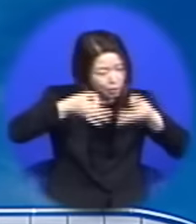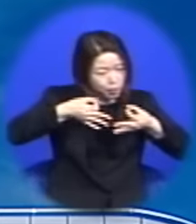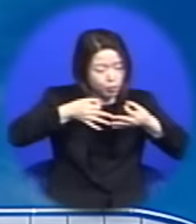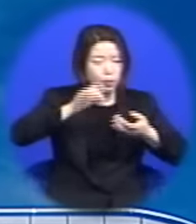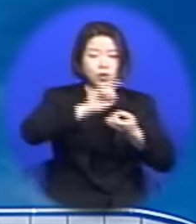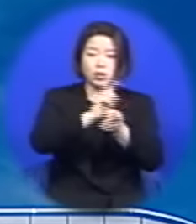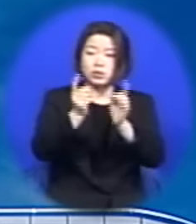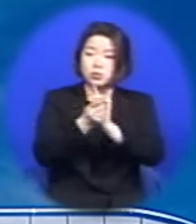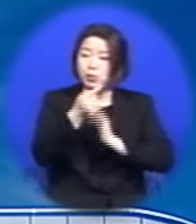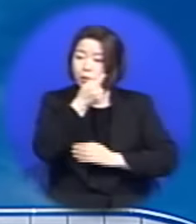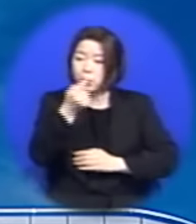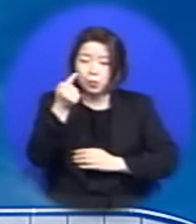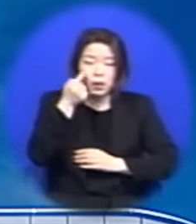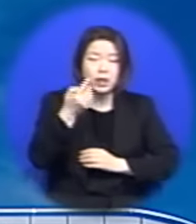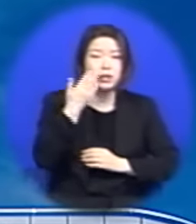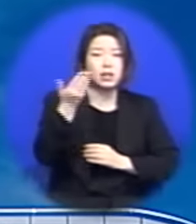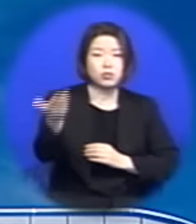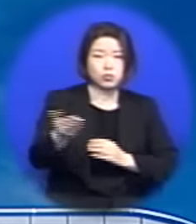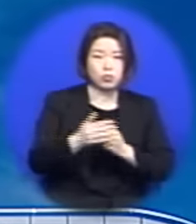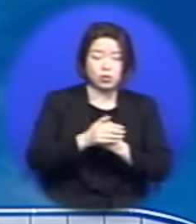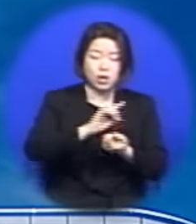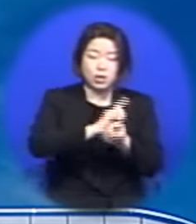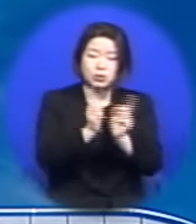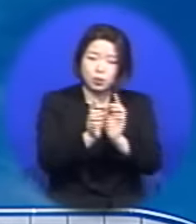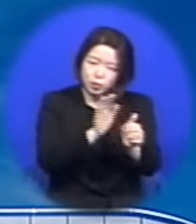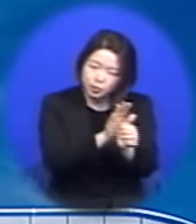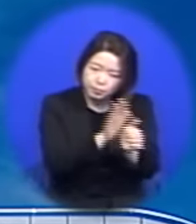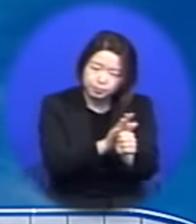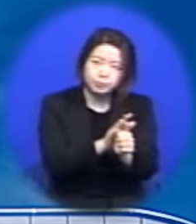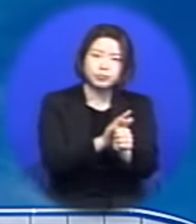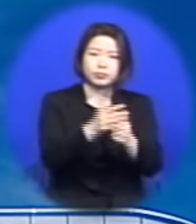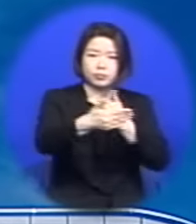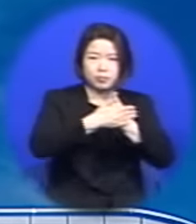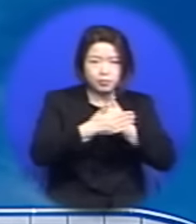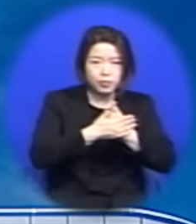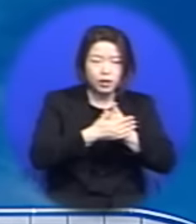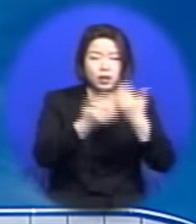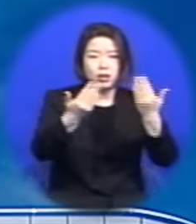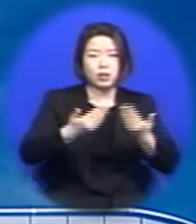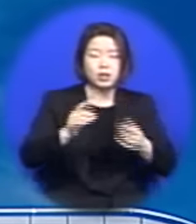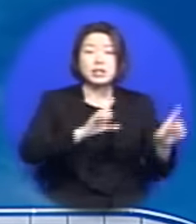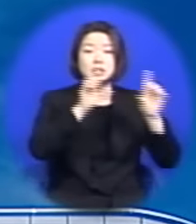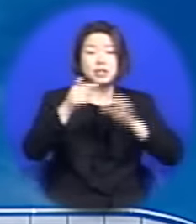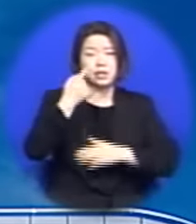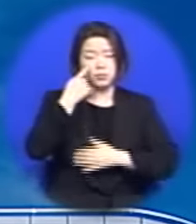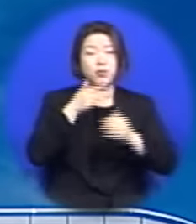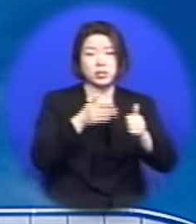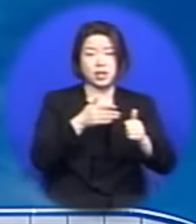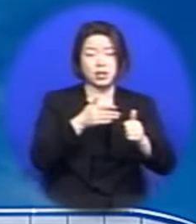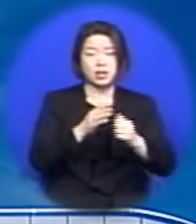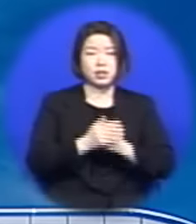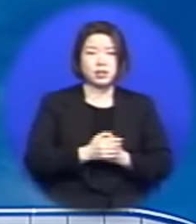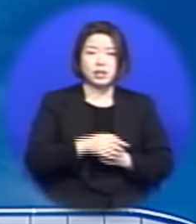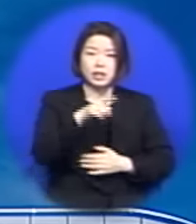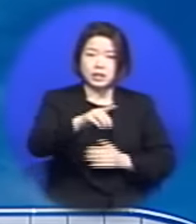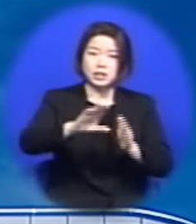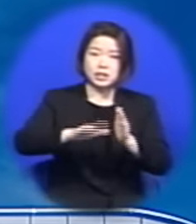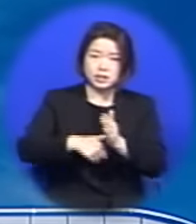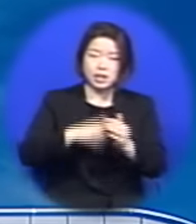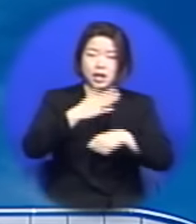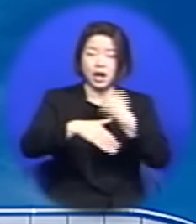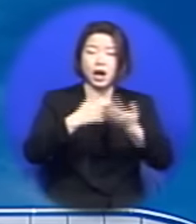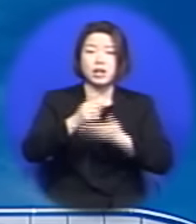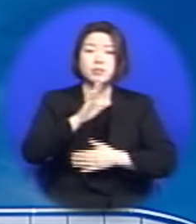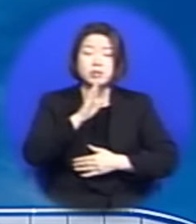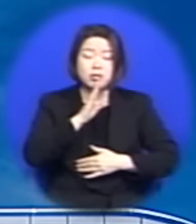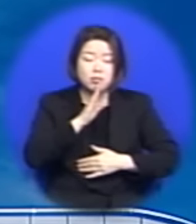확인시켜 주고 서로 격려하고 그렇게 살아보자는 겁니다 우리가이 시대를 하나님을 진짜 믿고